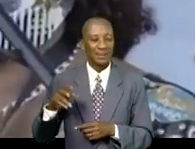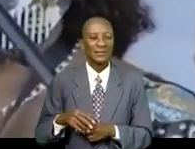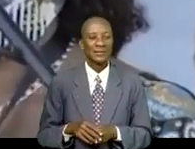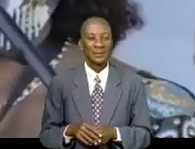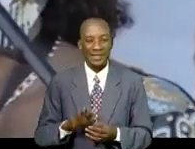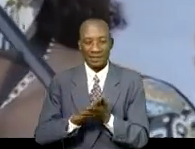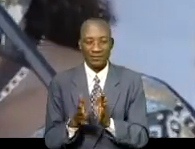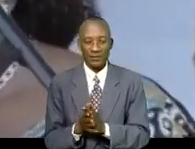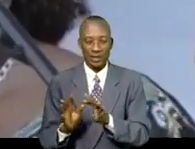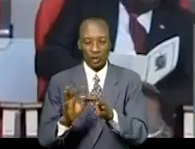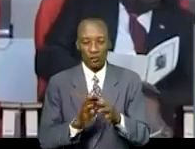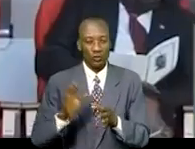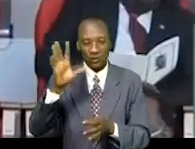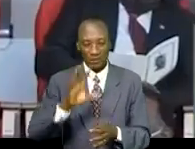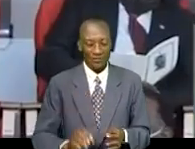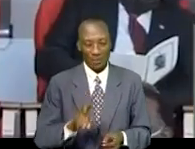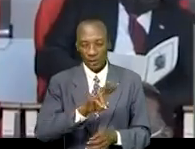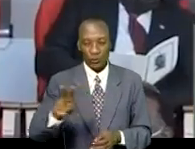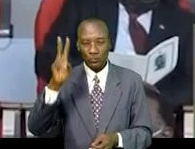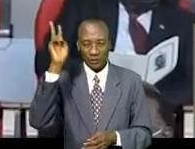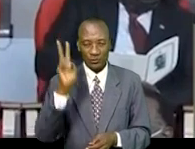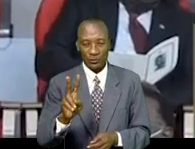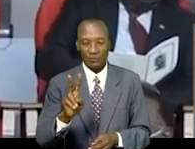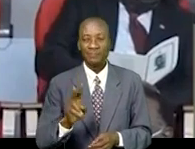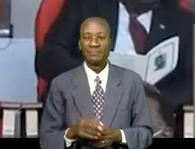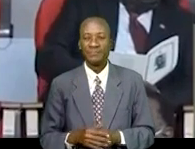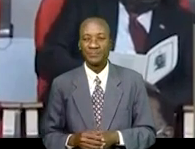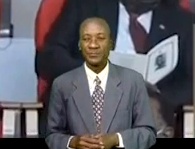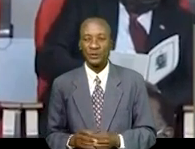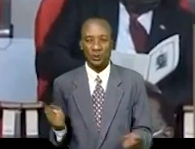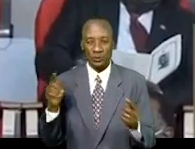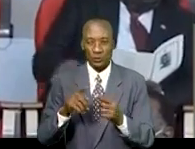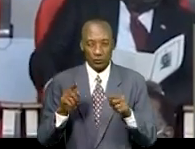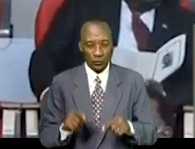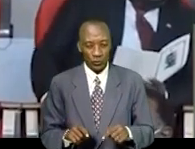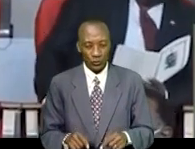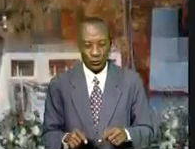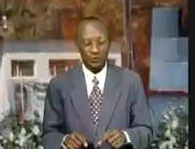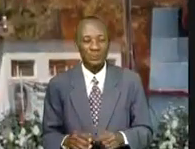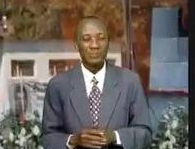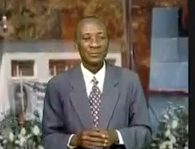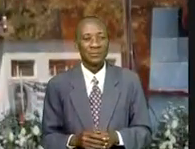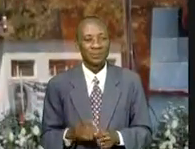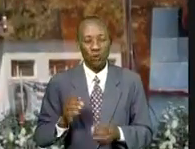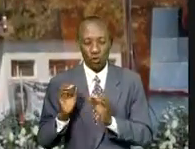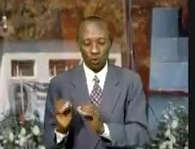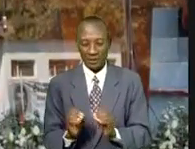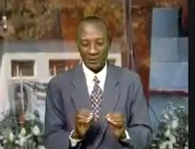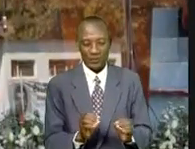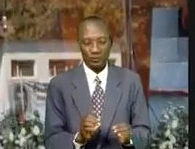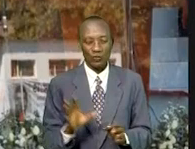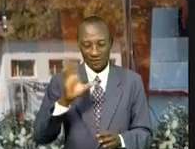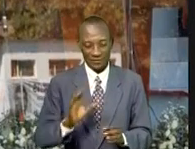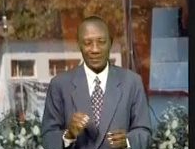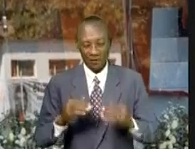africaine, ont balisé les chemins que nous suivons aujourd'hui à la tête de cette organisation